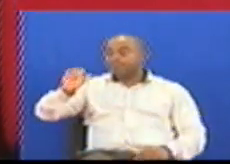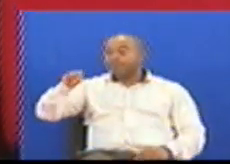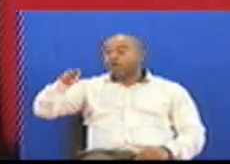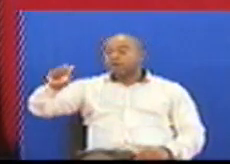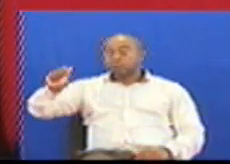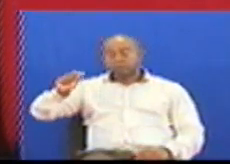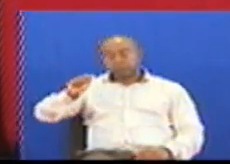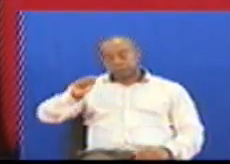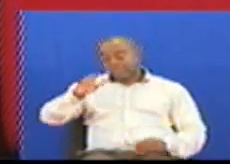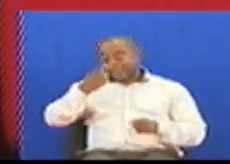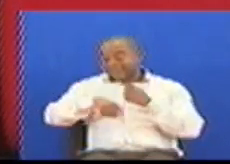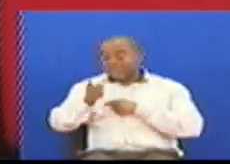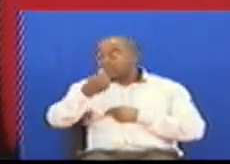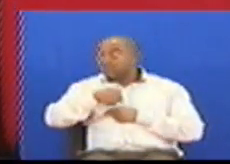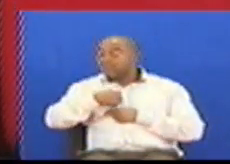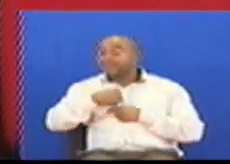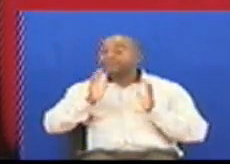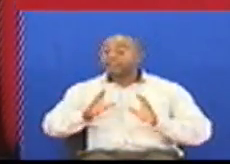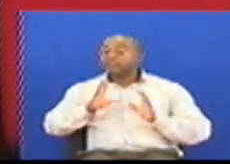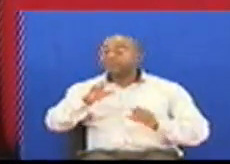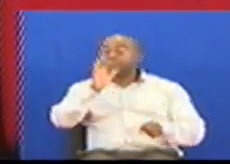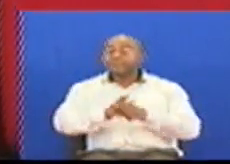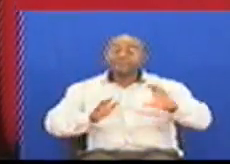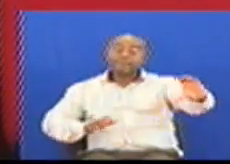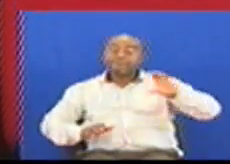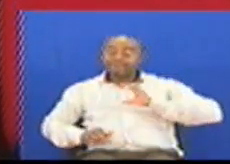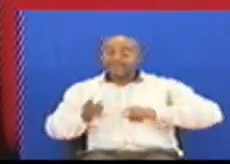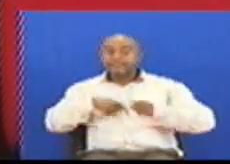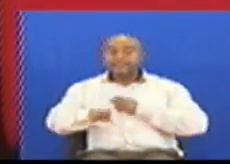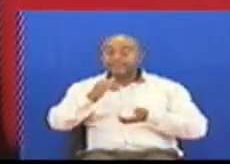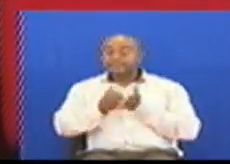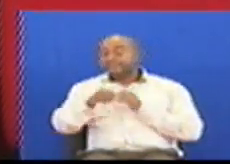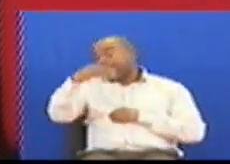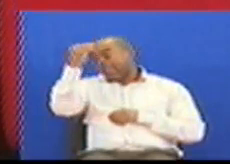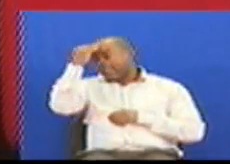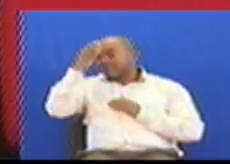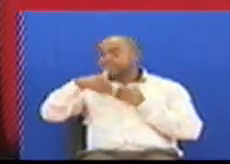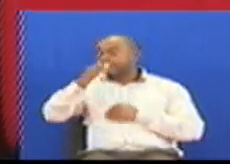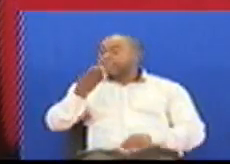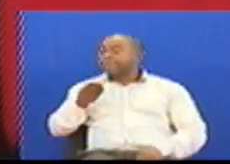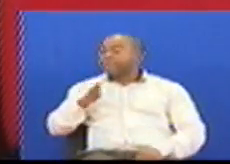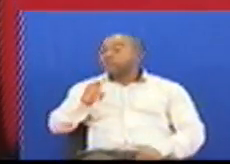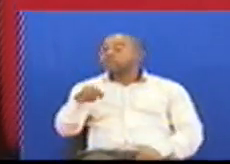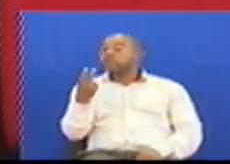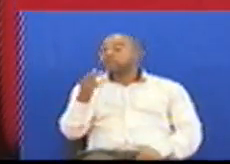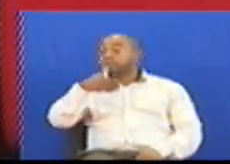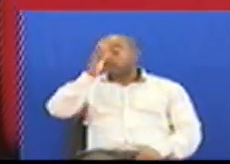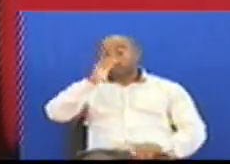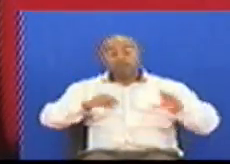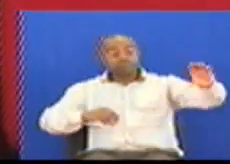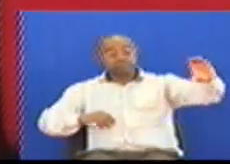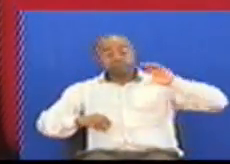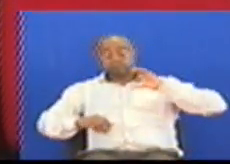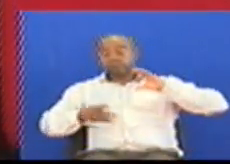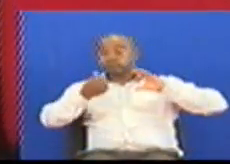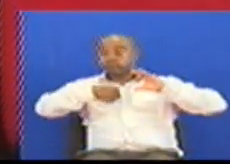spika, nimepewa fedha nyingi kwenye sekta ya elimu, karibu bilioni 2 tumepata. Zikiwemo ambazo